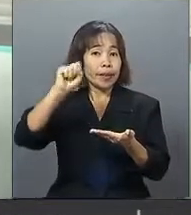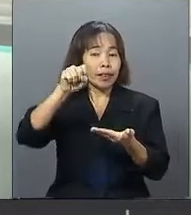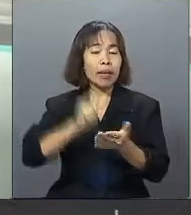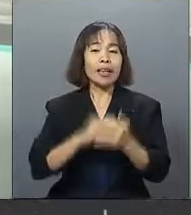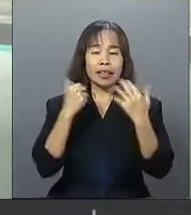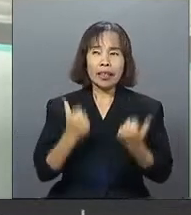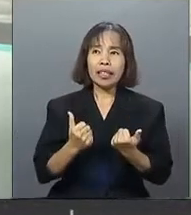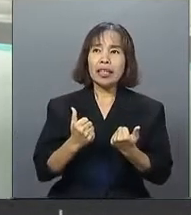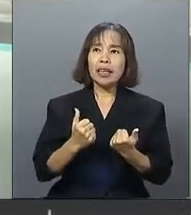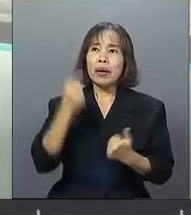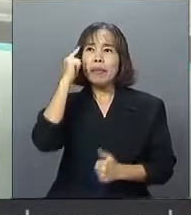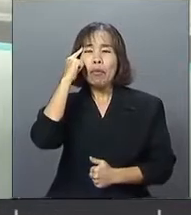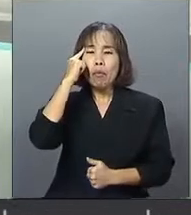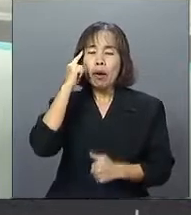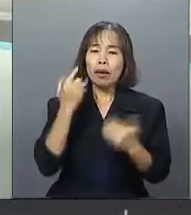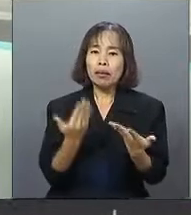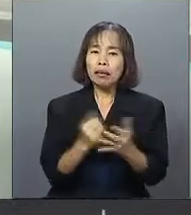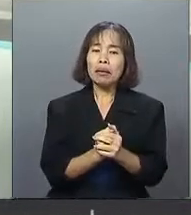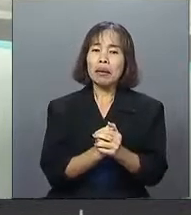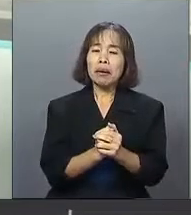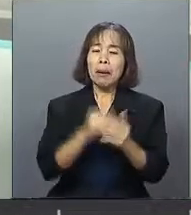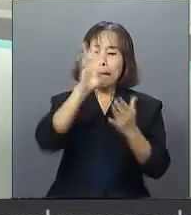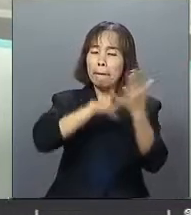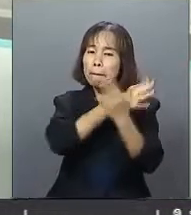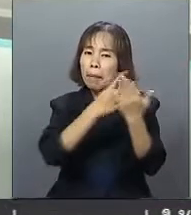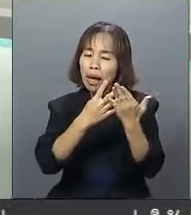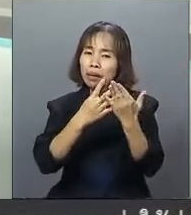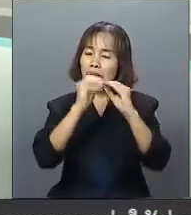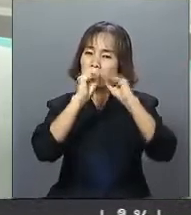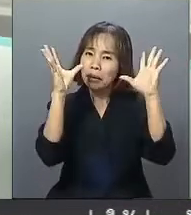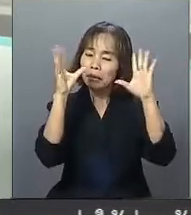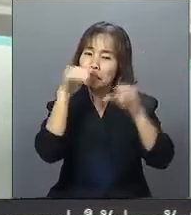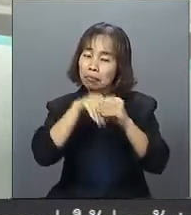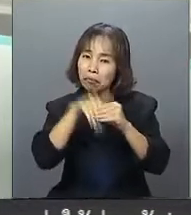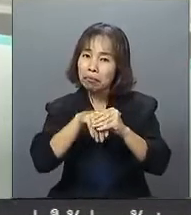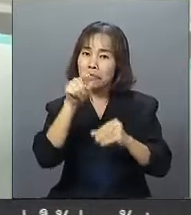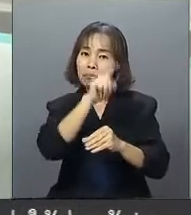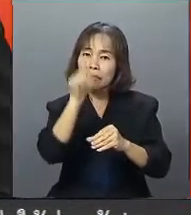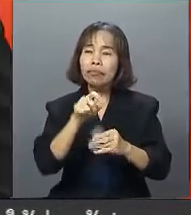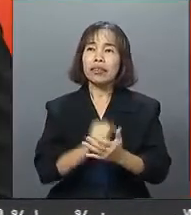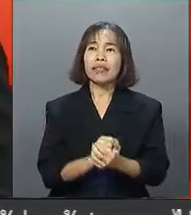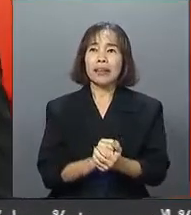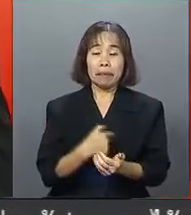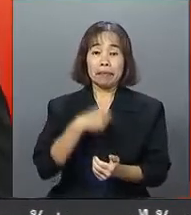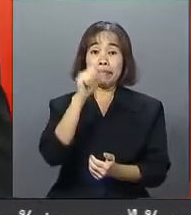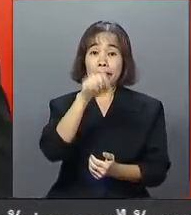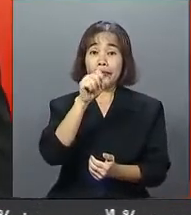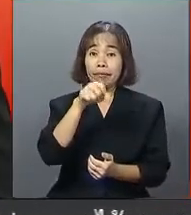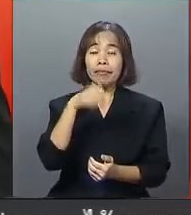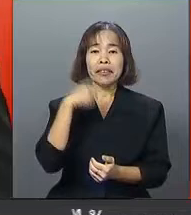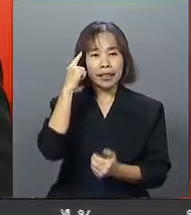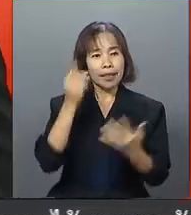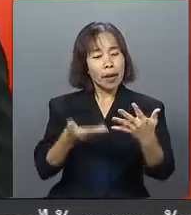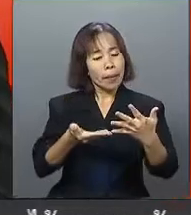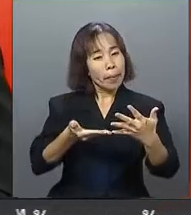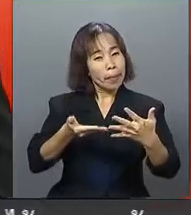ที่เรื่องนี้เรื่องของการลดแบบการเลือกตั้งมีความชัดเจนมากขึ้นนะคะ ค่ะทุกอย่างก็เหมือนจะราบรื่นเรียบร้อยดี